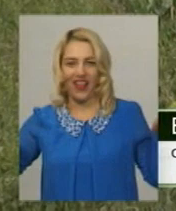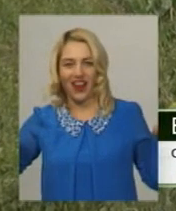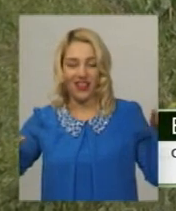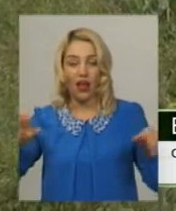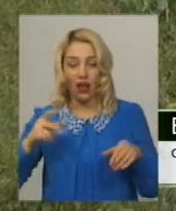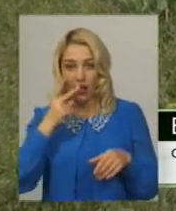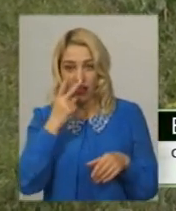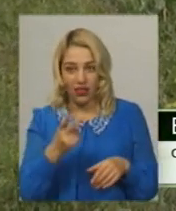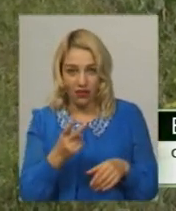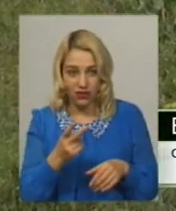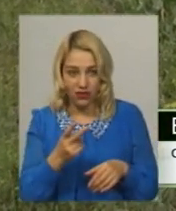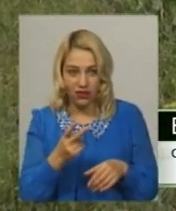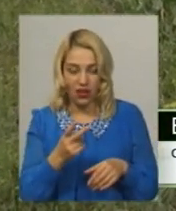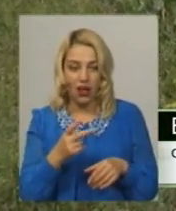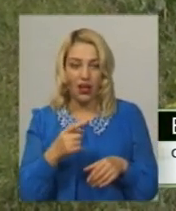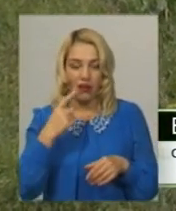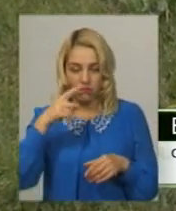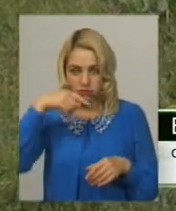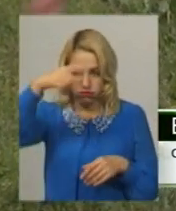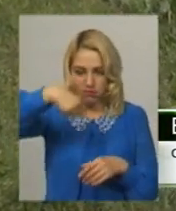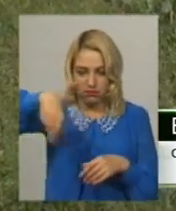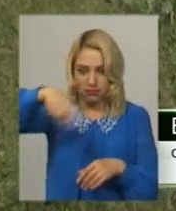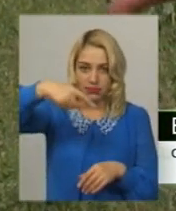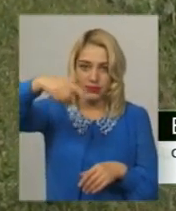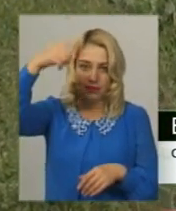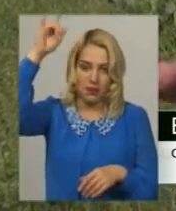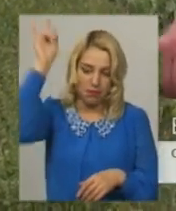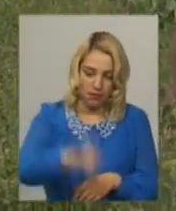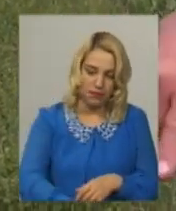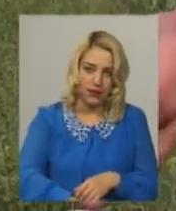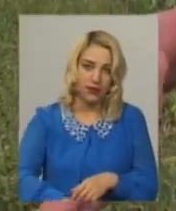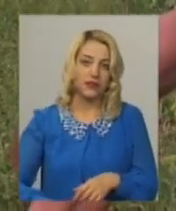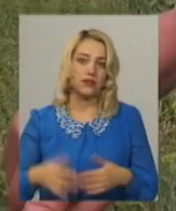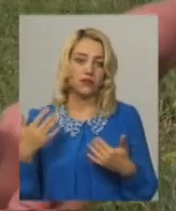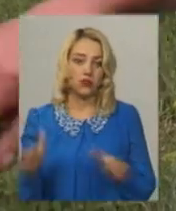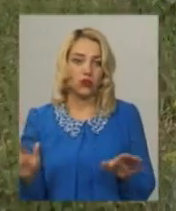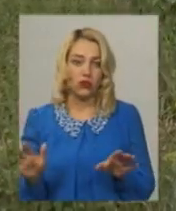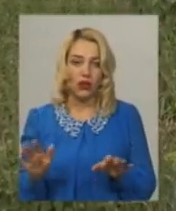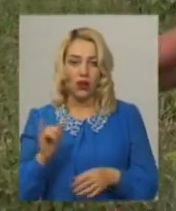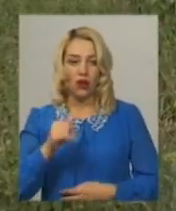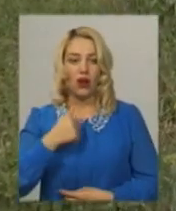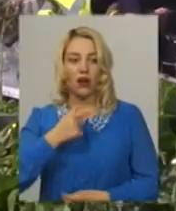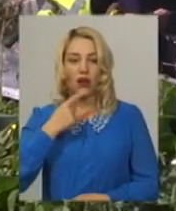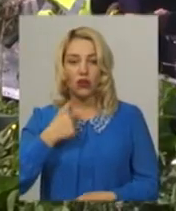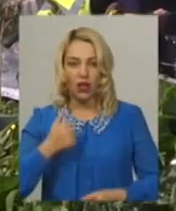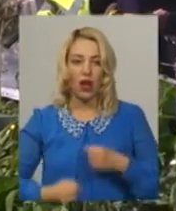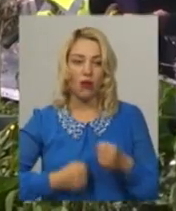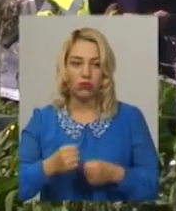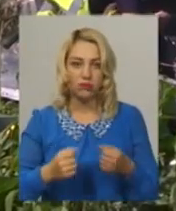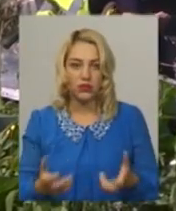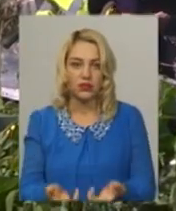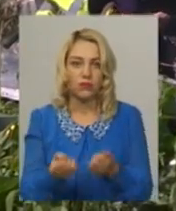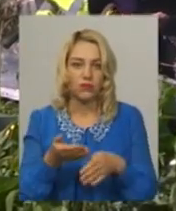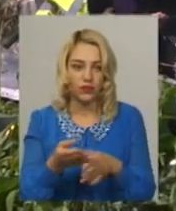потім дивлюся, зробив то круг і все, я кажу до своєї жінки, я побіг. Галина